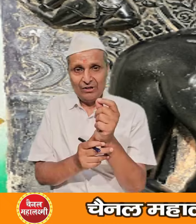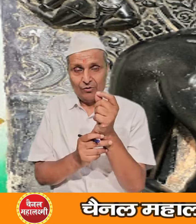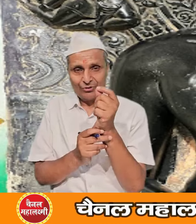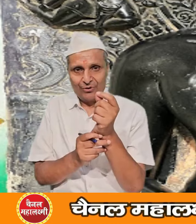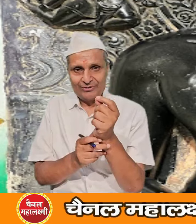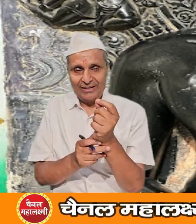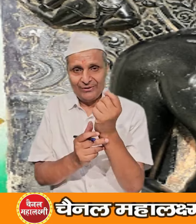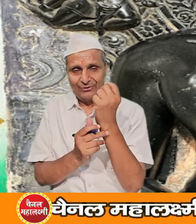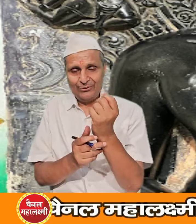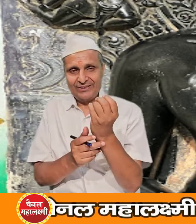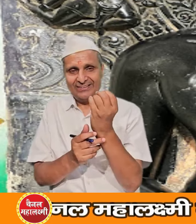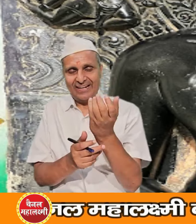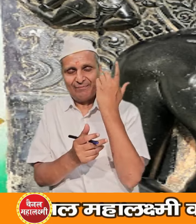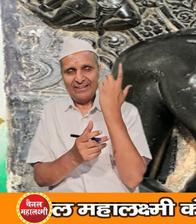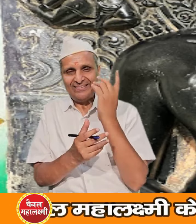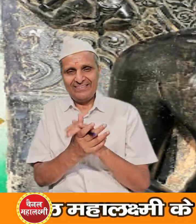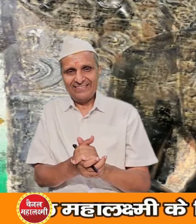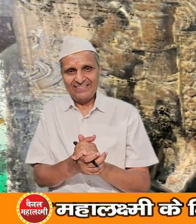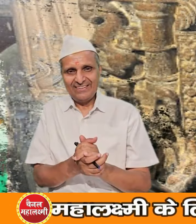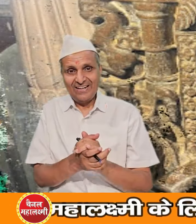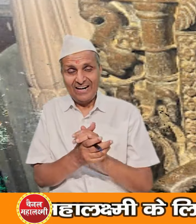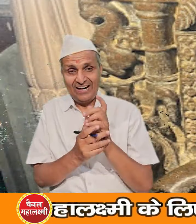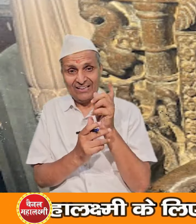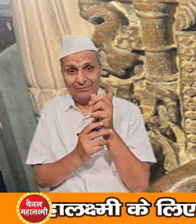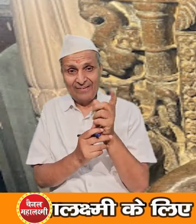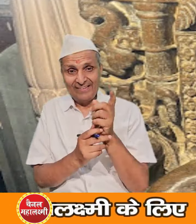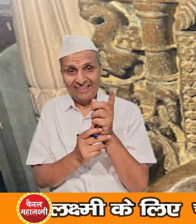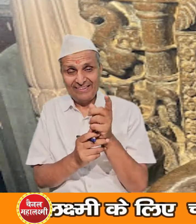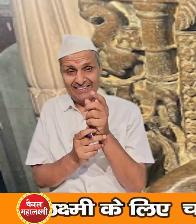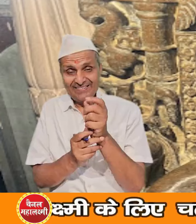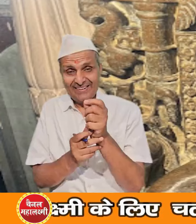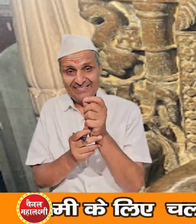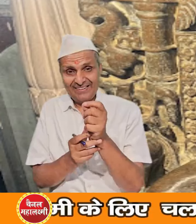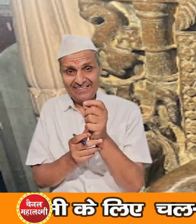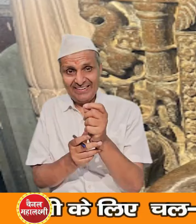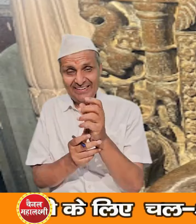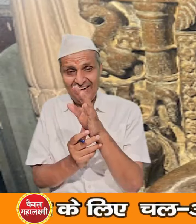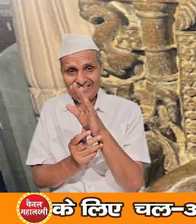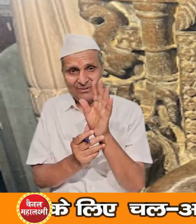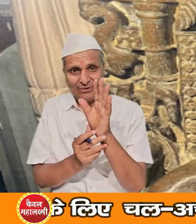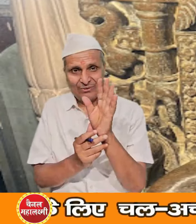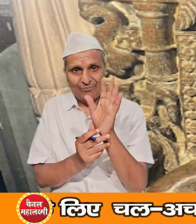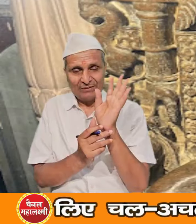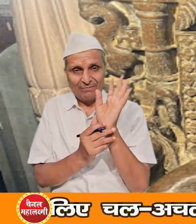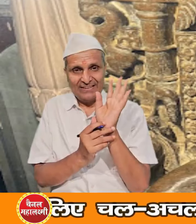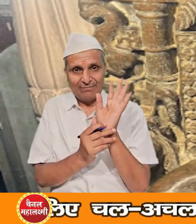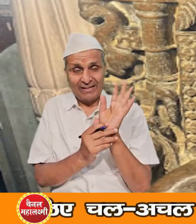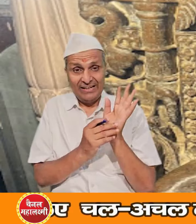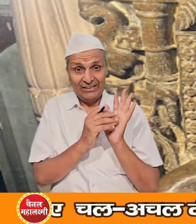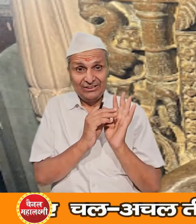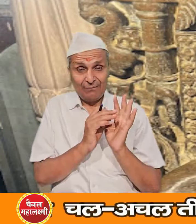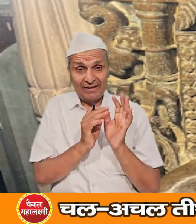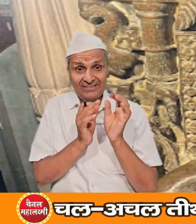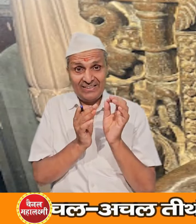लगती उस नोक से दूध की धारा निकलती आज भी वह निशान साक्षात है ऐसी और कोई प्रतिमा आप नहीं देख